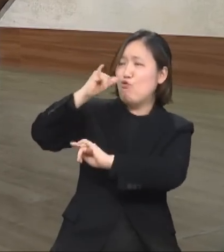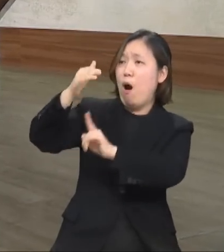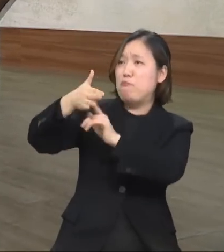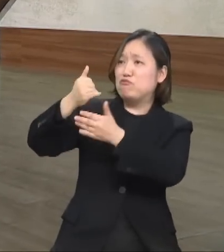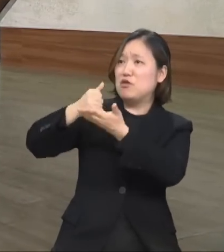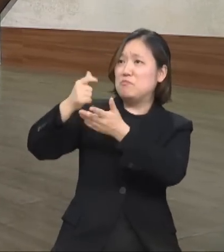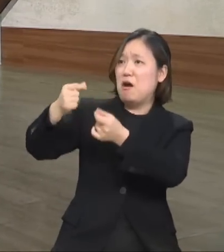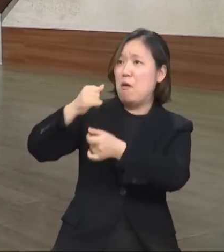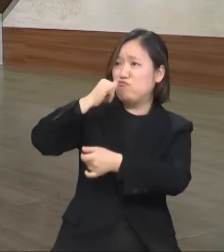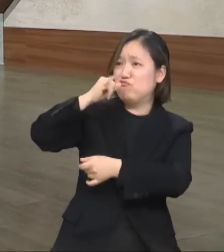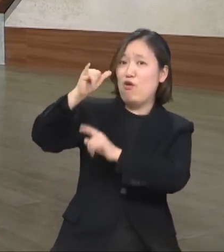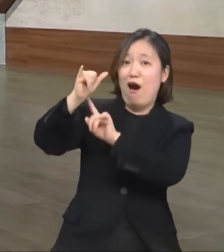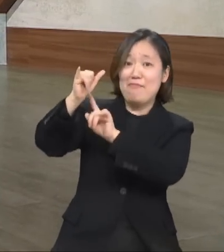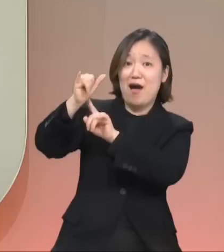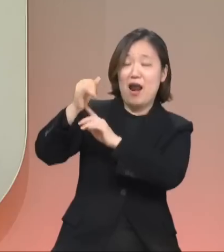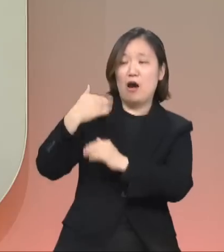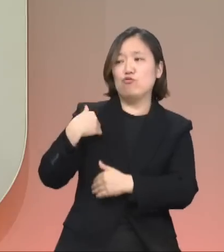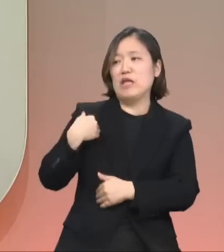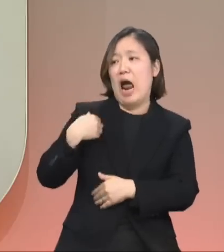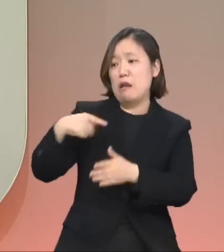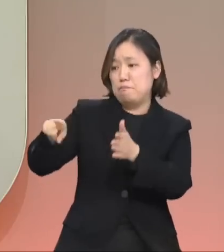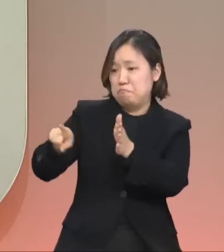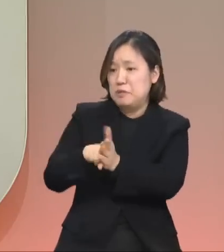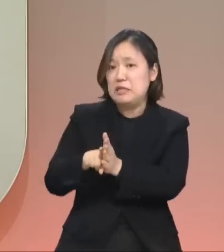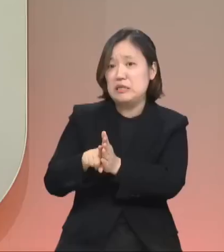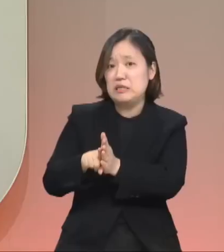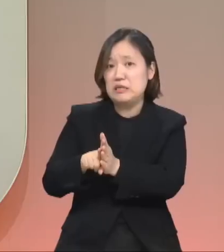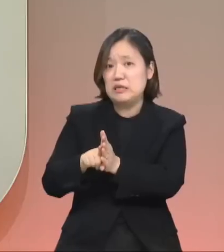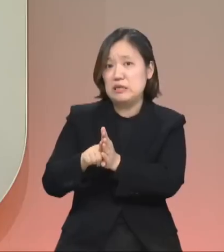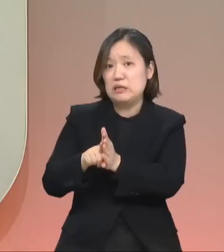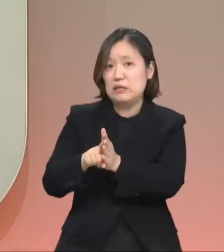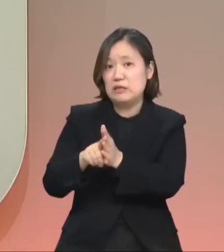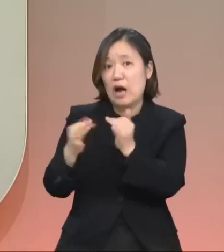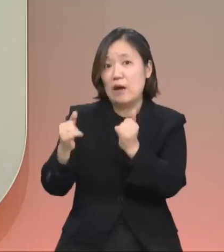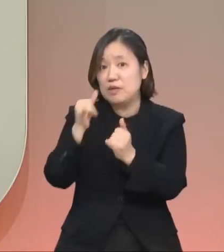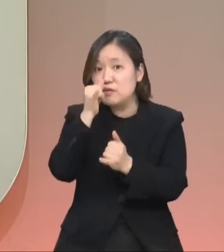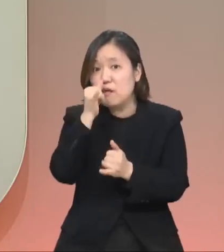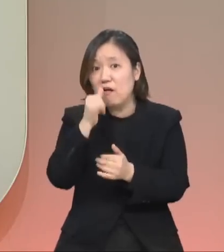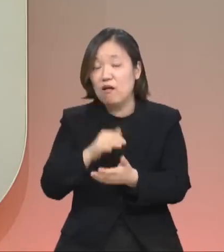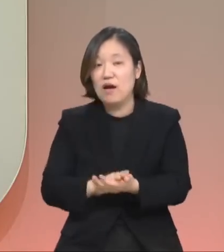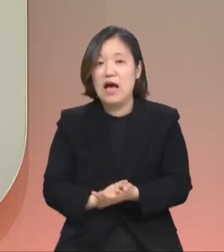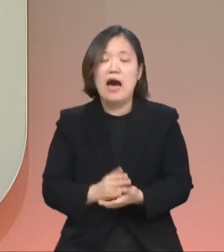이렇게 믿고 신앙하시는 분들도 있는 거 같아요 여러분